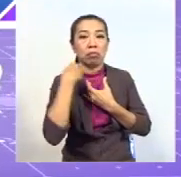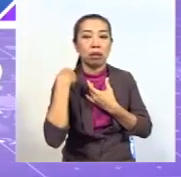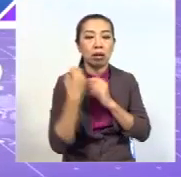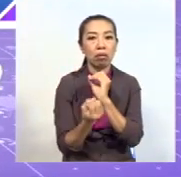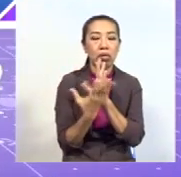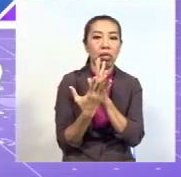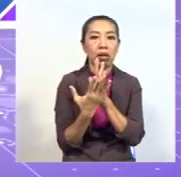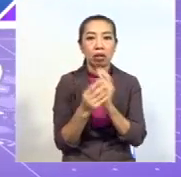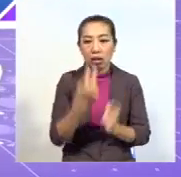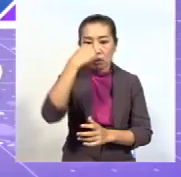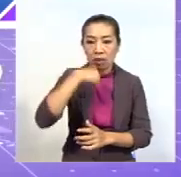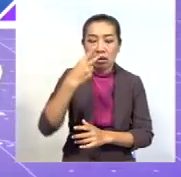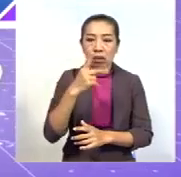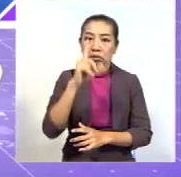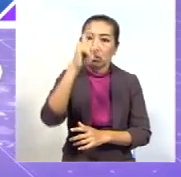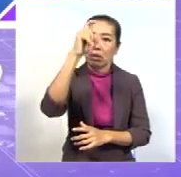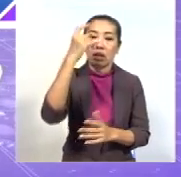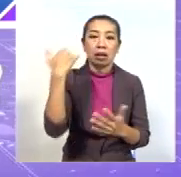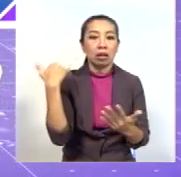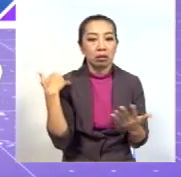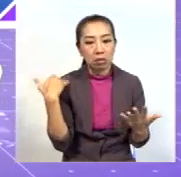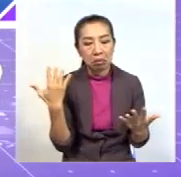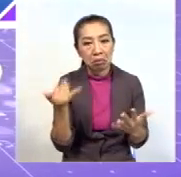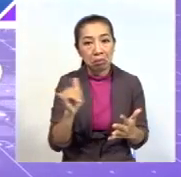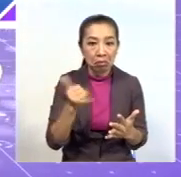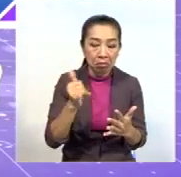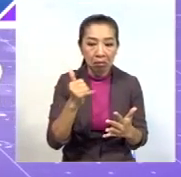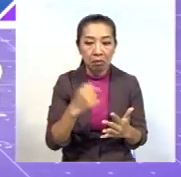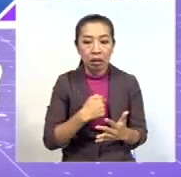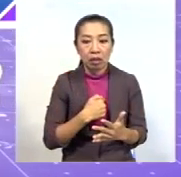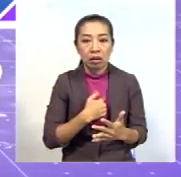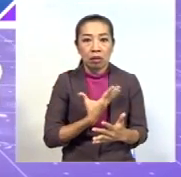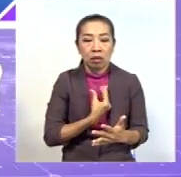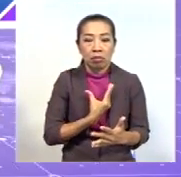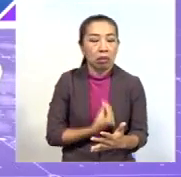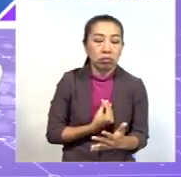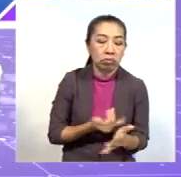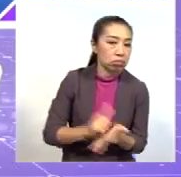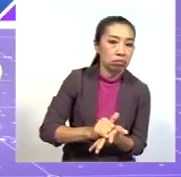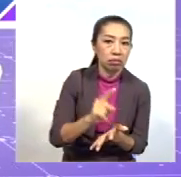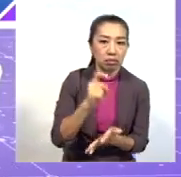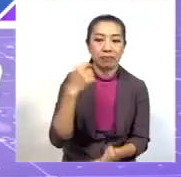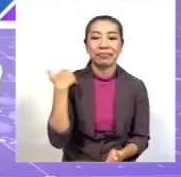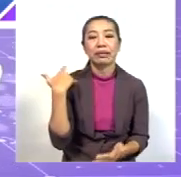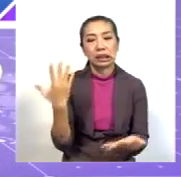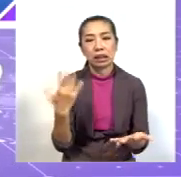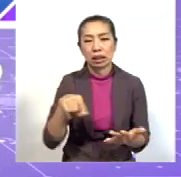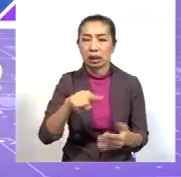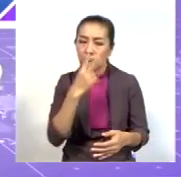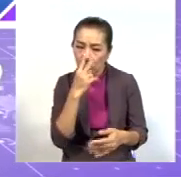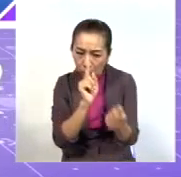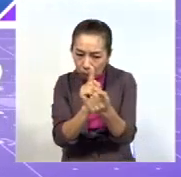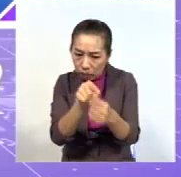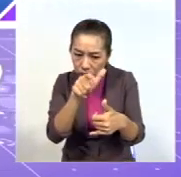เขาเรียกว่าการหายใจเนี่ยล้มเหลวหรือไม่ก็ผมใช้คำว่าเกิดภาวะช็อกได้นะครับทางด้านนี ้ นะครับซึ่งหลายรายถ้าเกิดจ